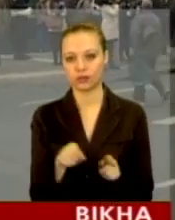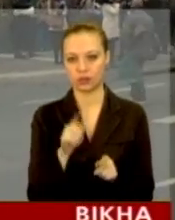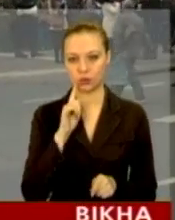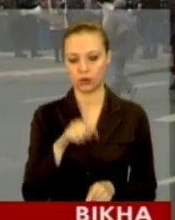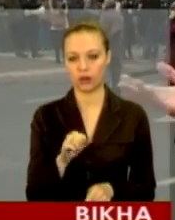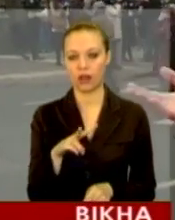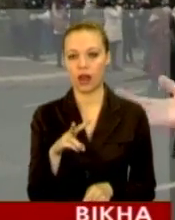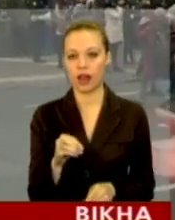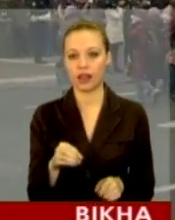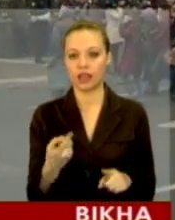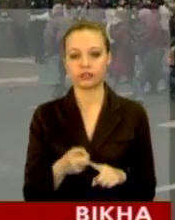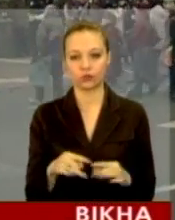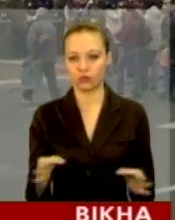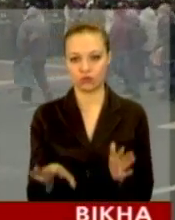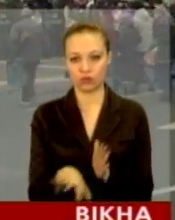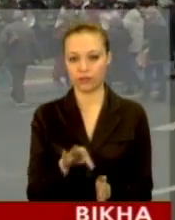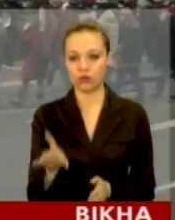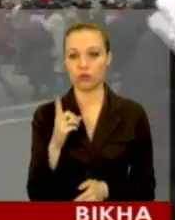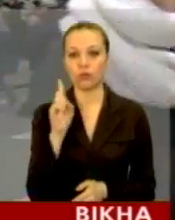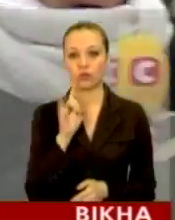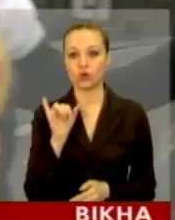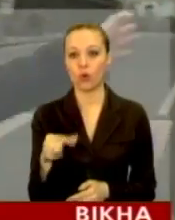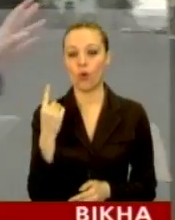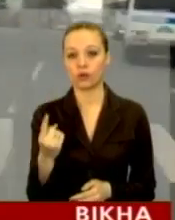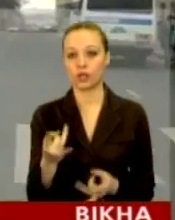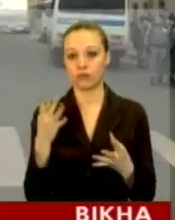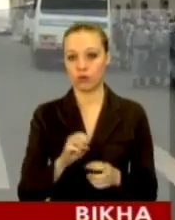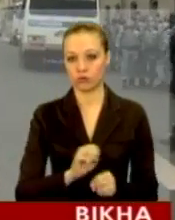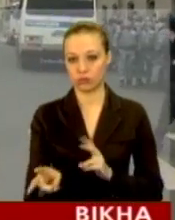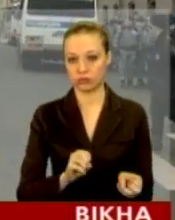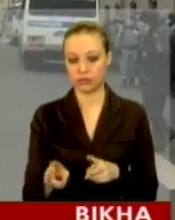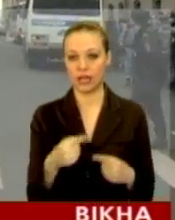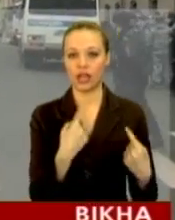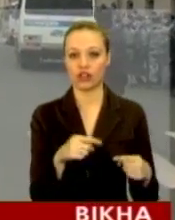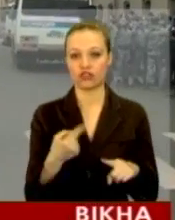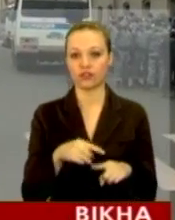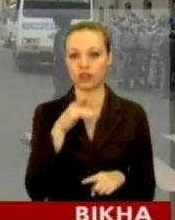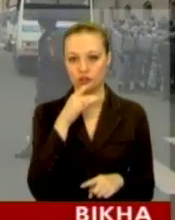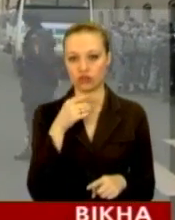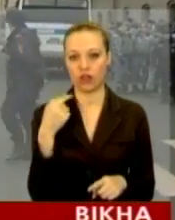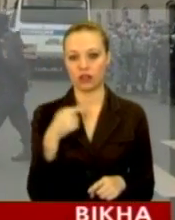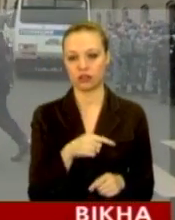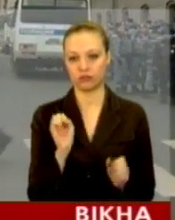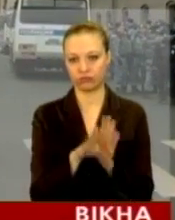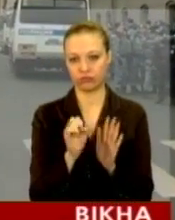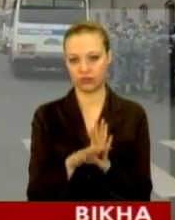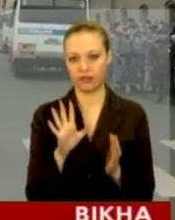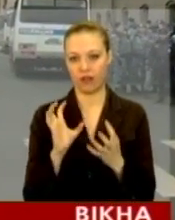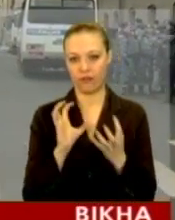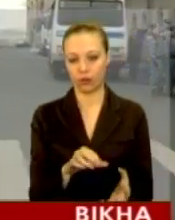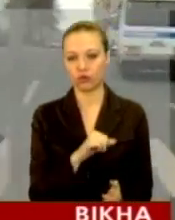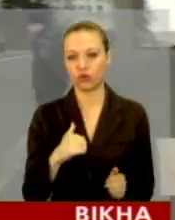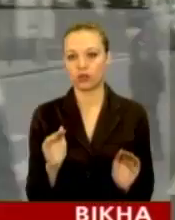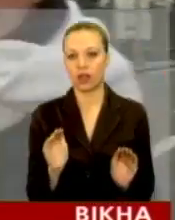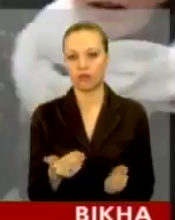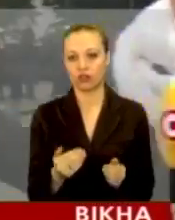Україною». Але з цього нічого не вийшло, бо поки одних просто розганяли, то інших в цей час пакували масово в автобуси.